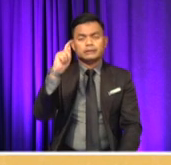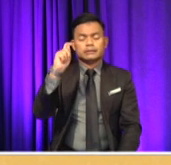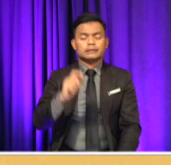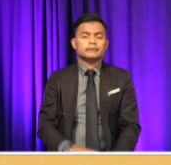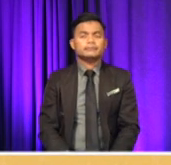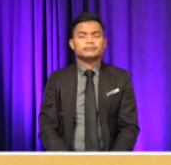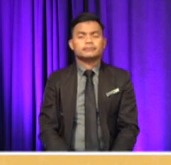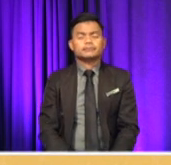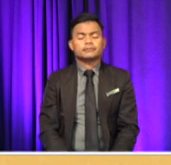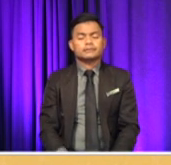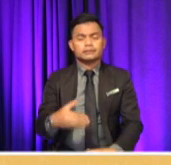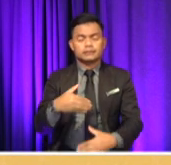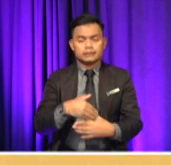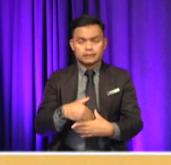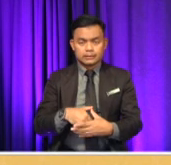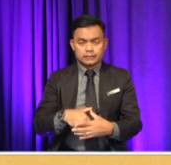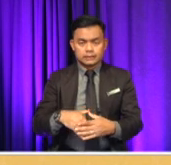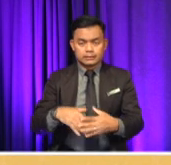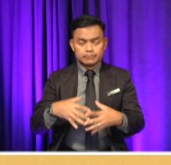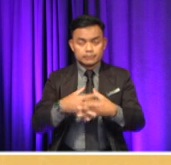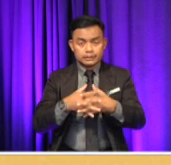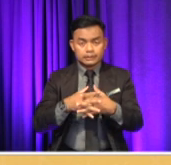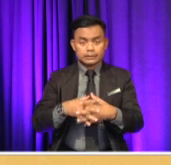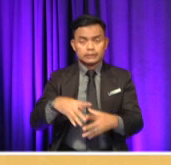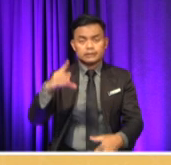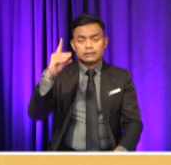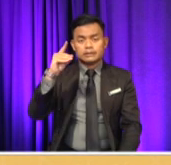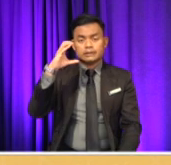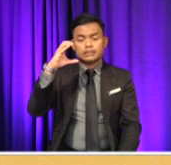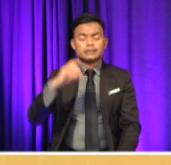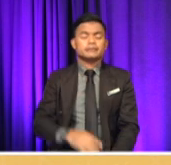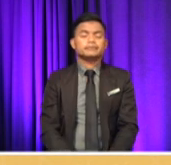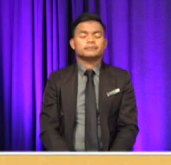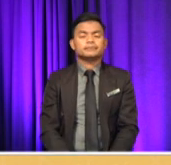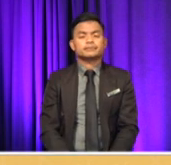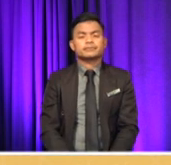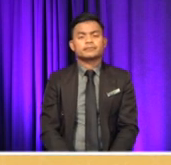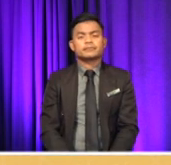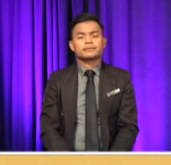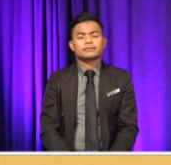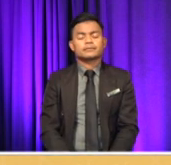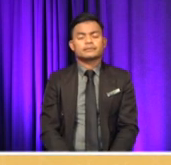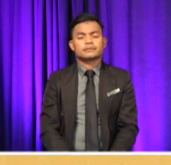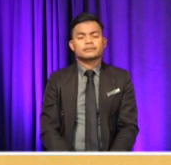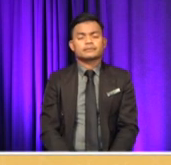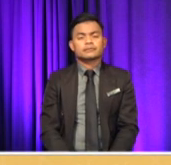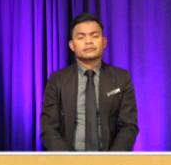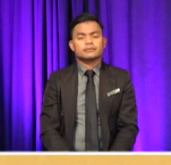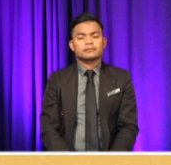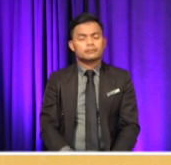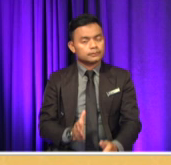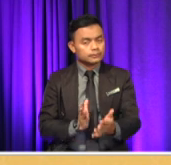kalau dalam bahasa Inggris direct currency gede menggunakan bakalan kuasa arus terus atau battery